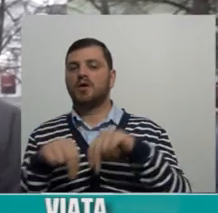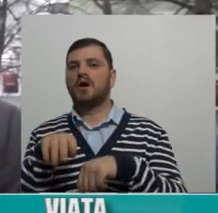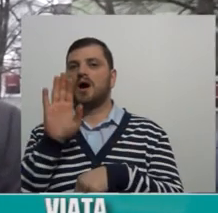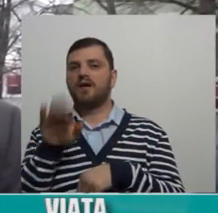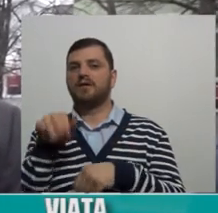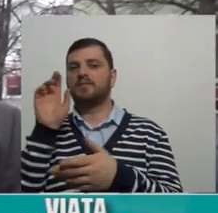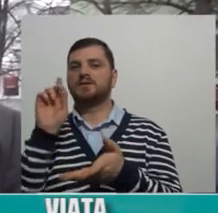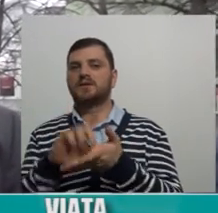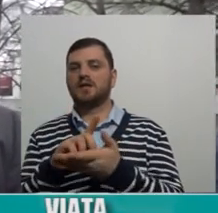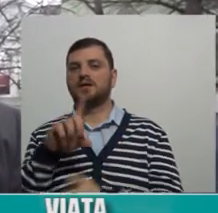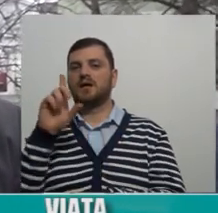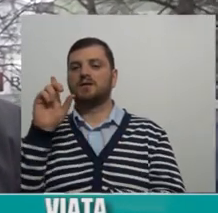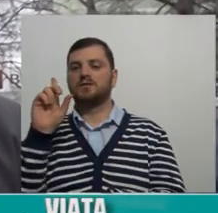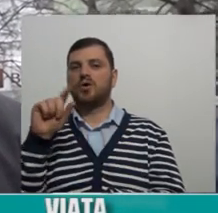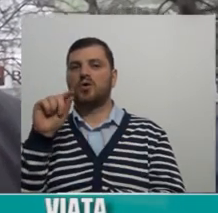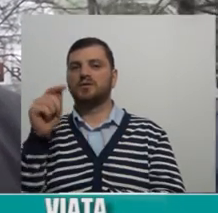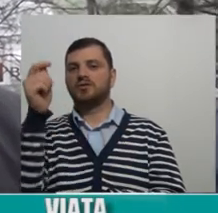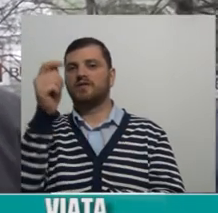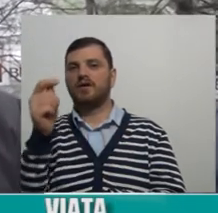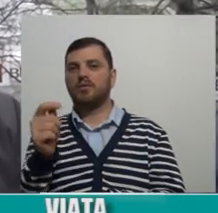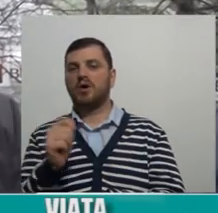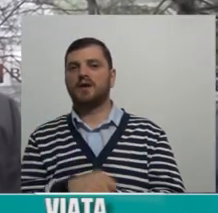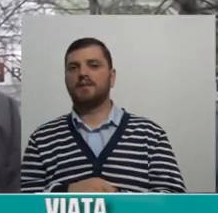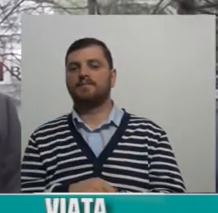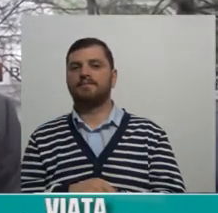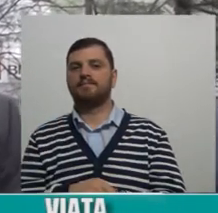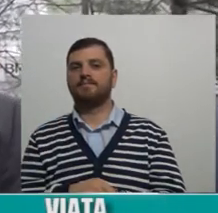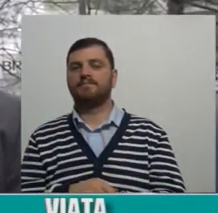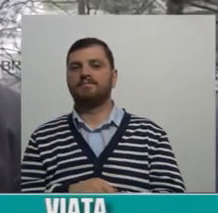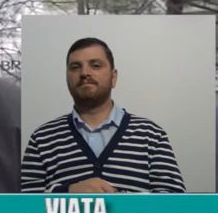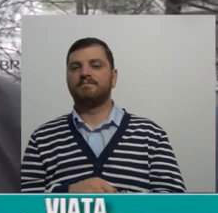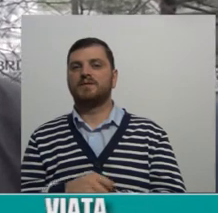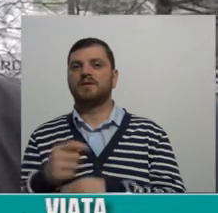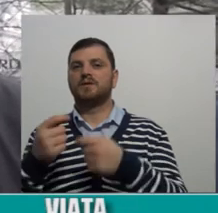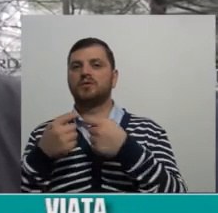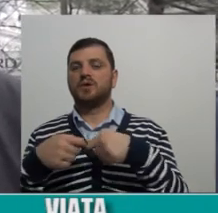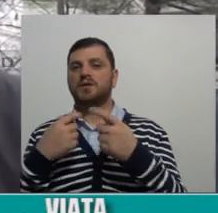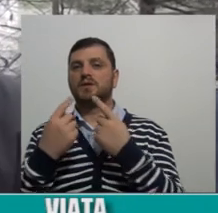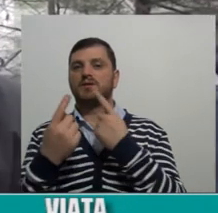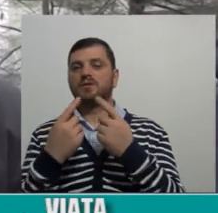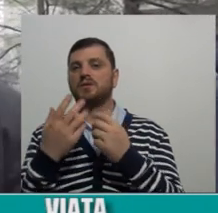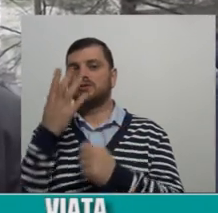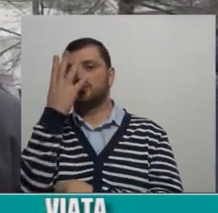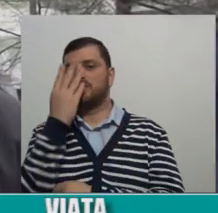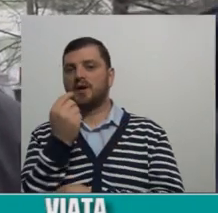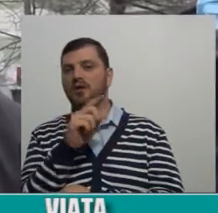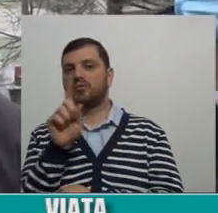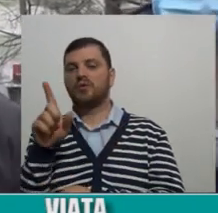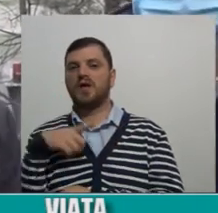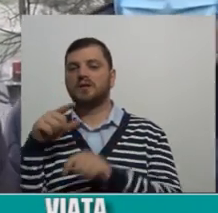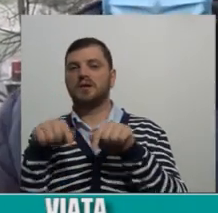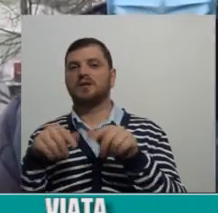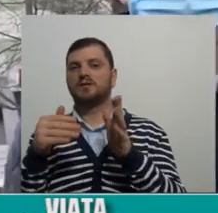Avem, termenul este 20 februarie. Deci, la toate discuțiile pe care le-am avut, îmi pare rău că nu este